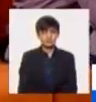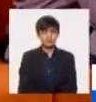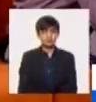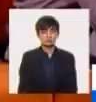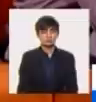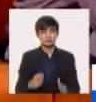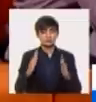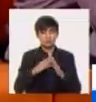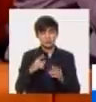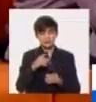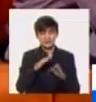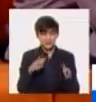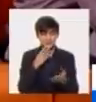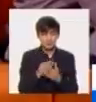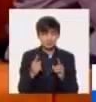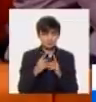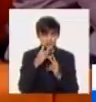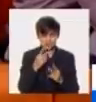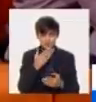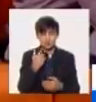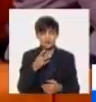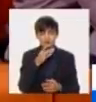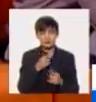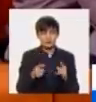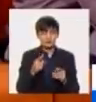Үйдегілерді көрмегеніңізге, балаларды көрмегеніңізге қанша уақыт болды?